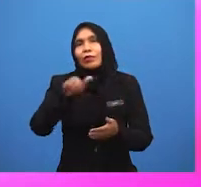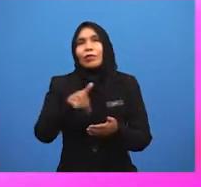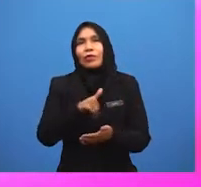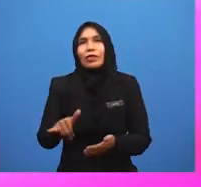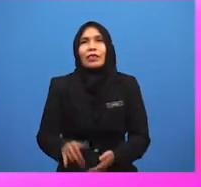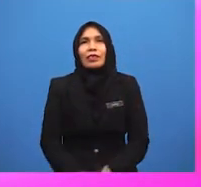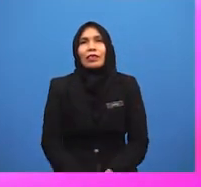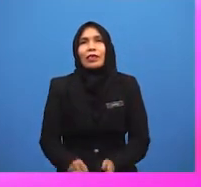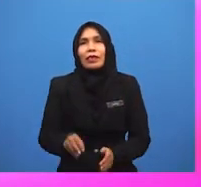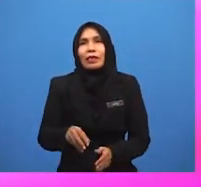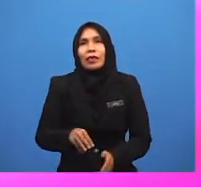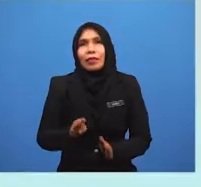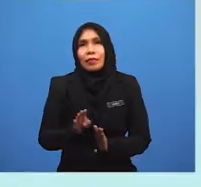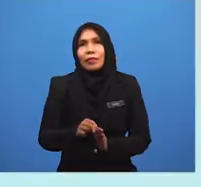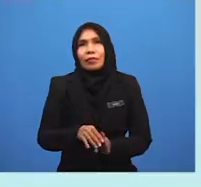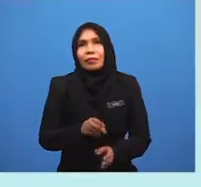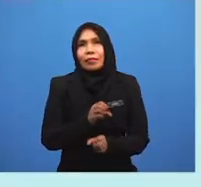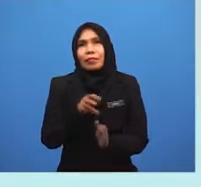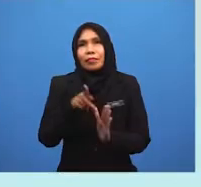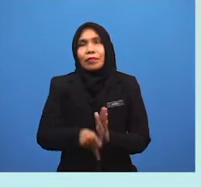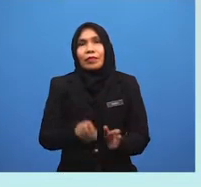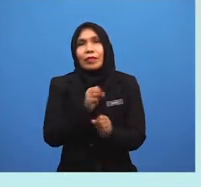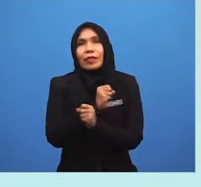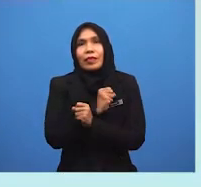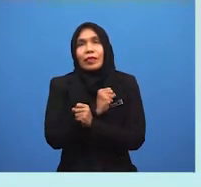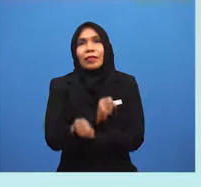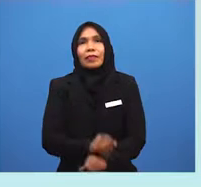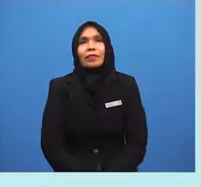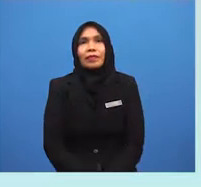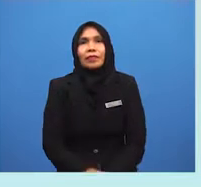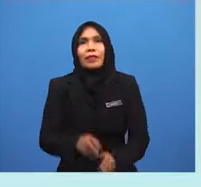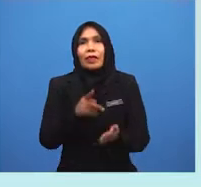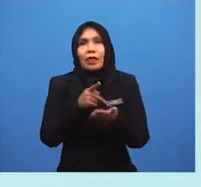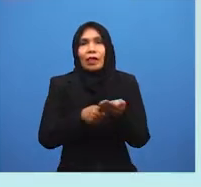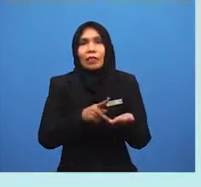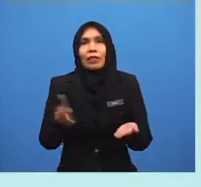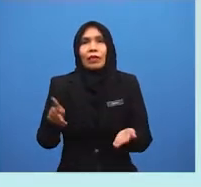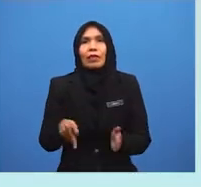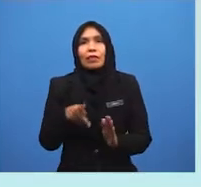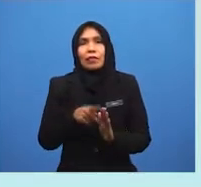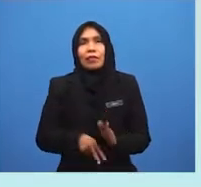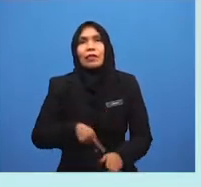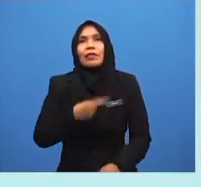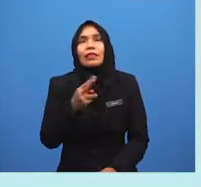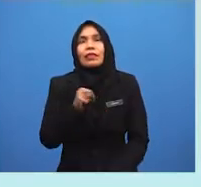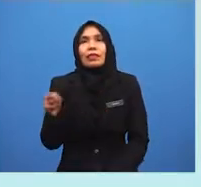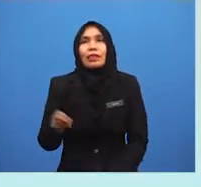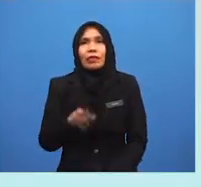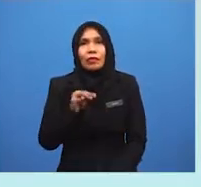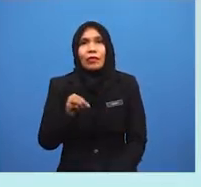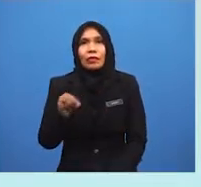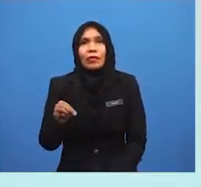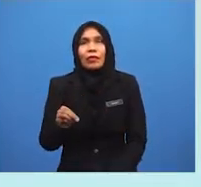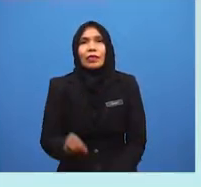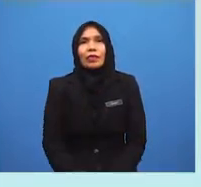penyayang. Soalan kedua. Apakah perasaan murid-murid apabila melibatkan diri